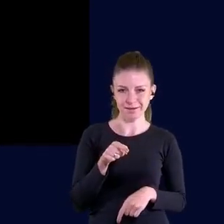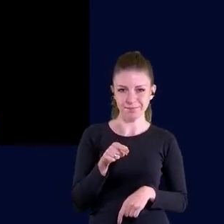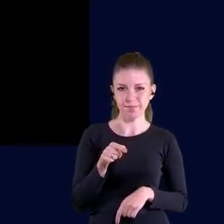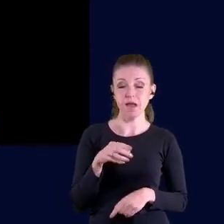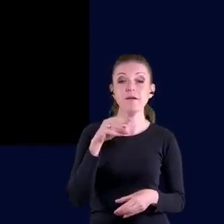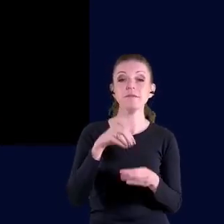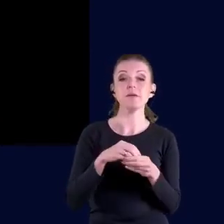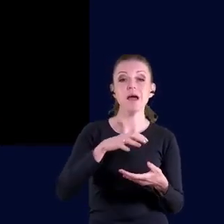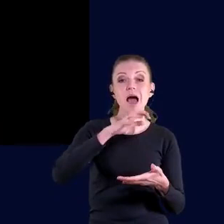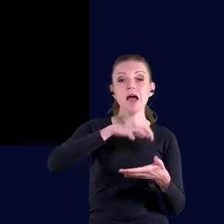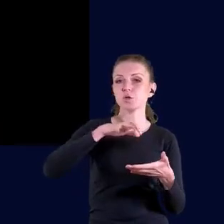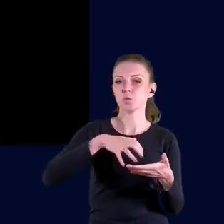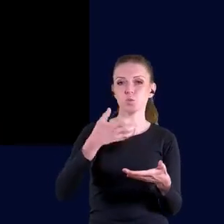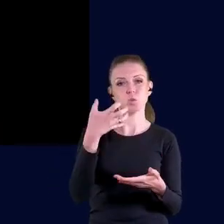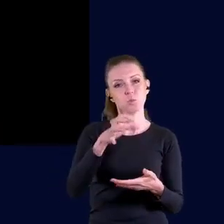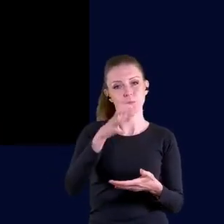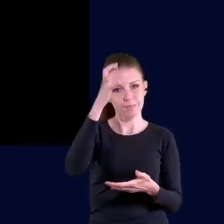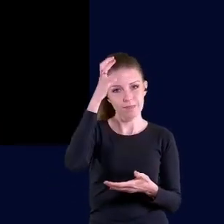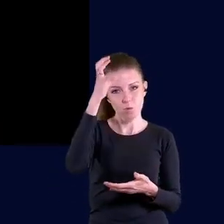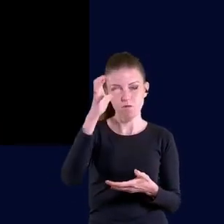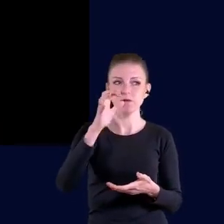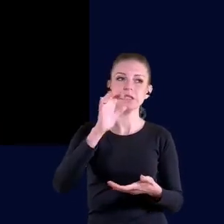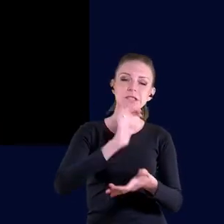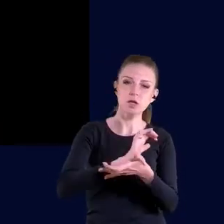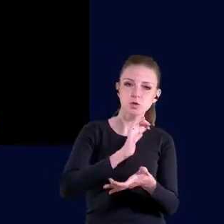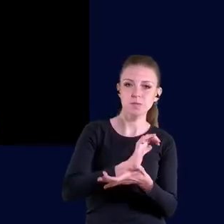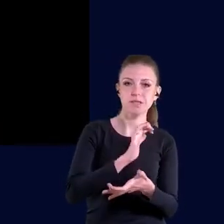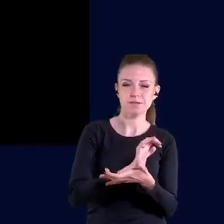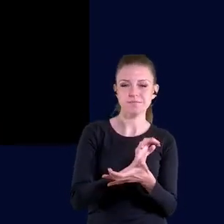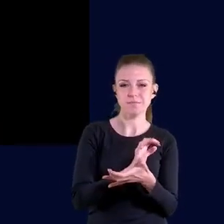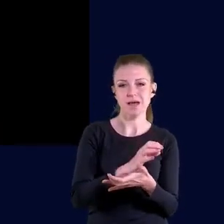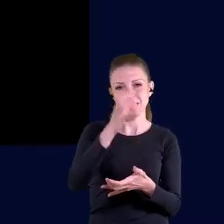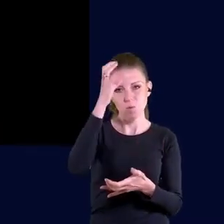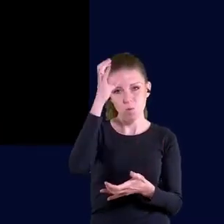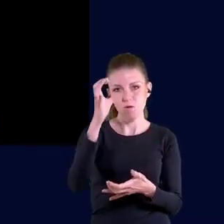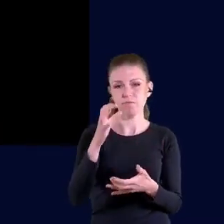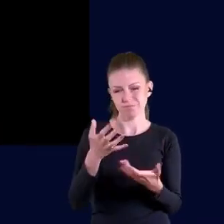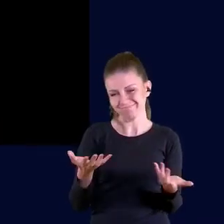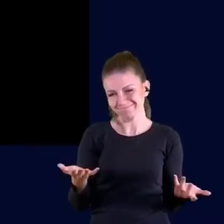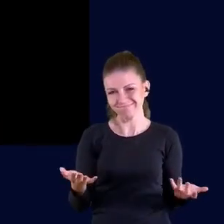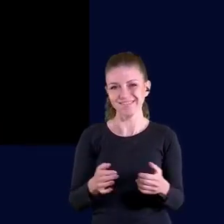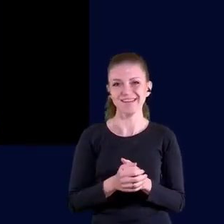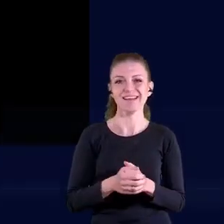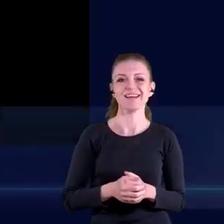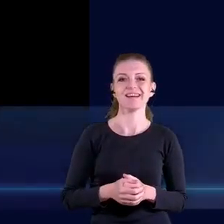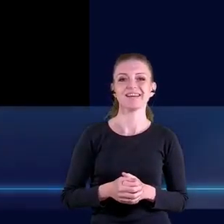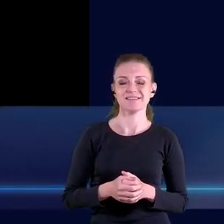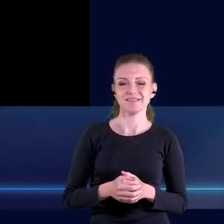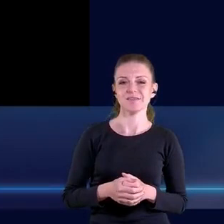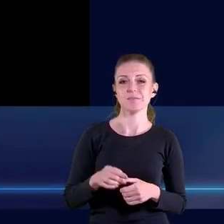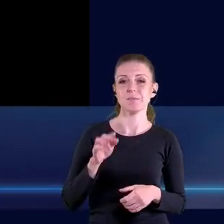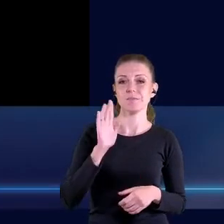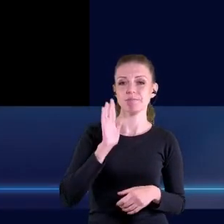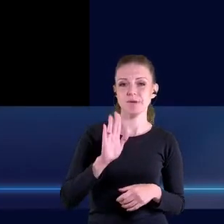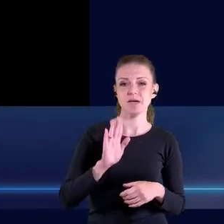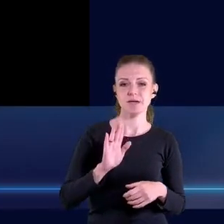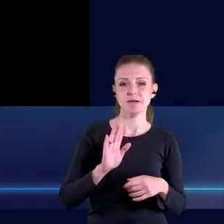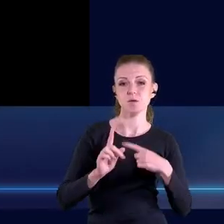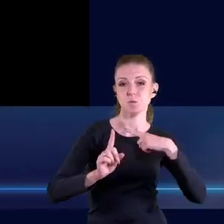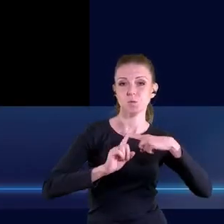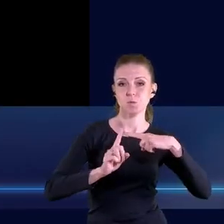naukowe artykuły z czasopism i ni naukowe siłą rzeczy i opatrzone